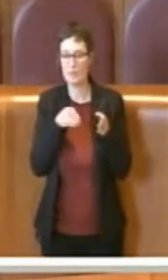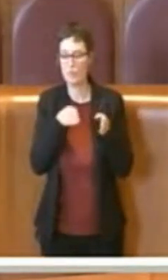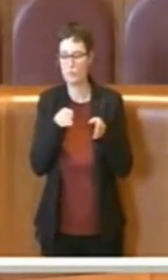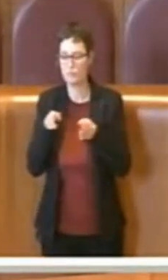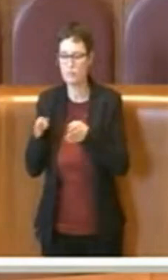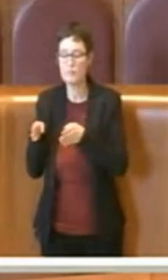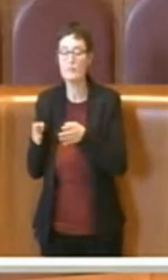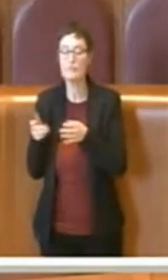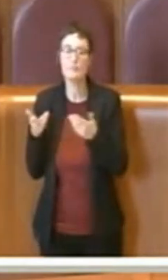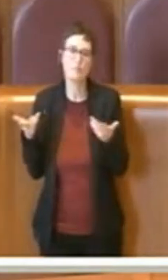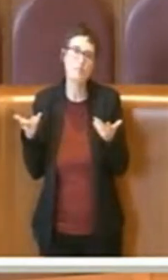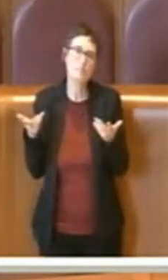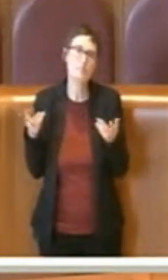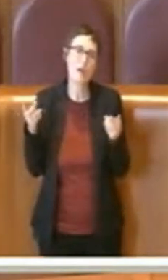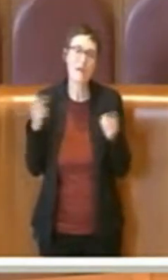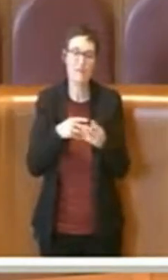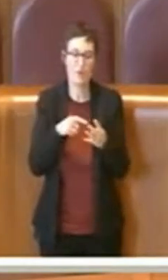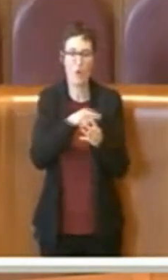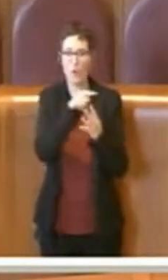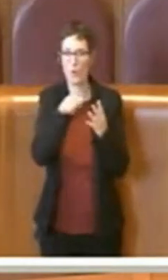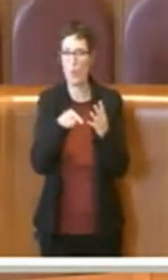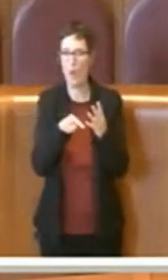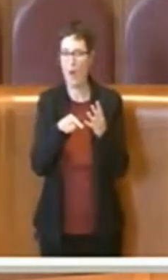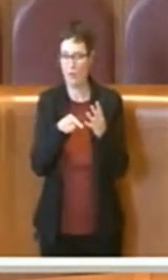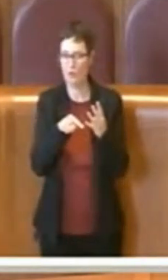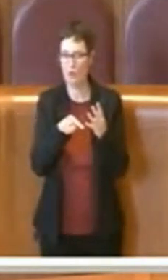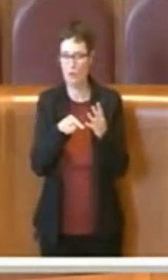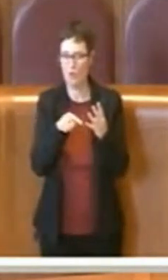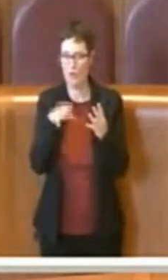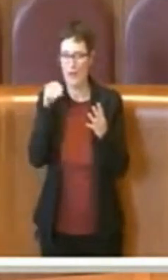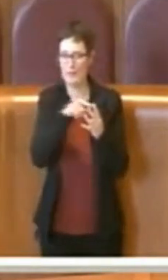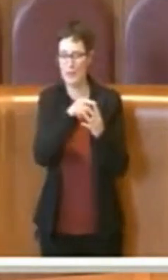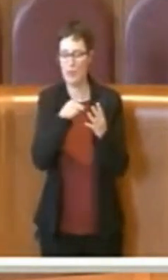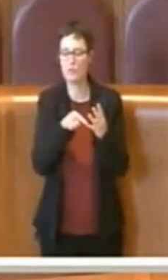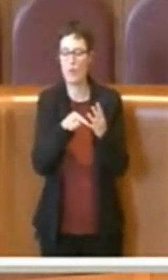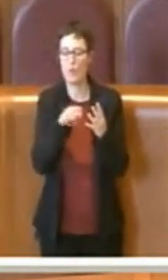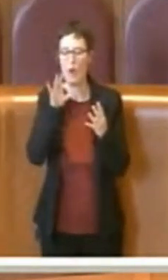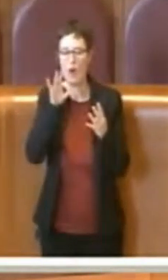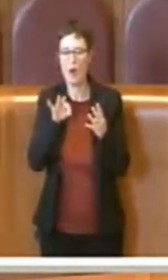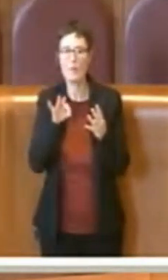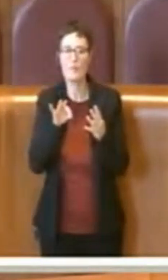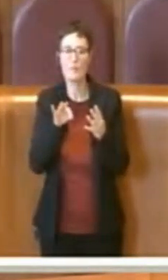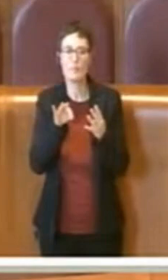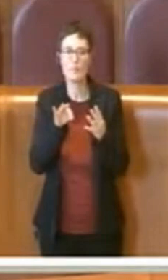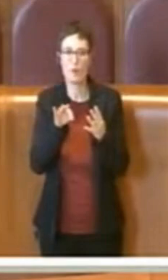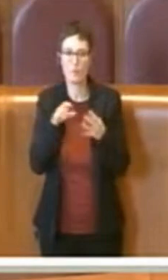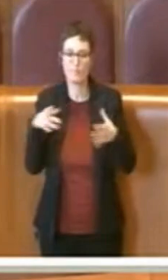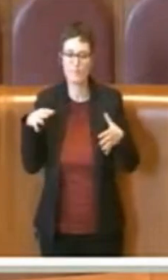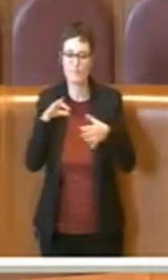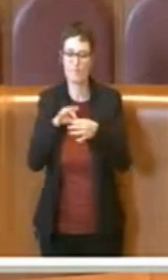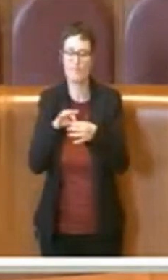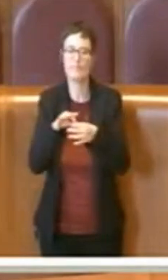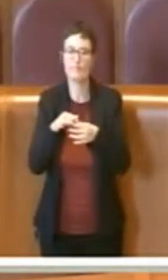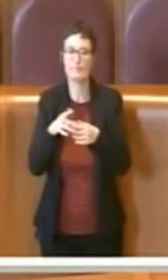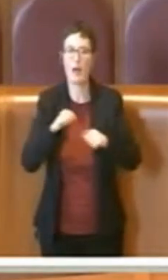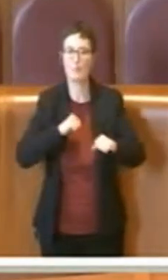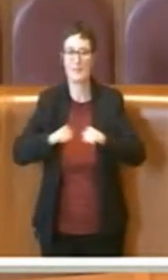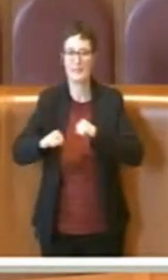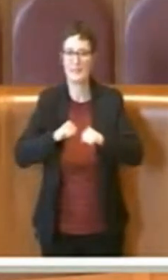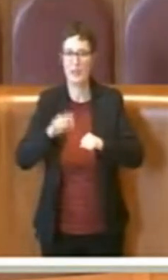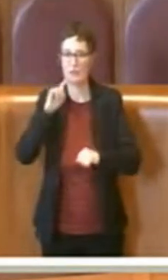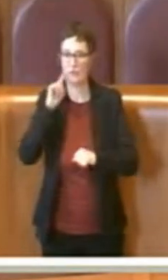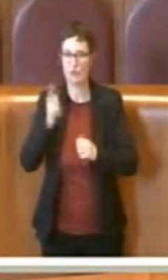tra i primi quattro riguardano effettivamente l'efficientamento della macchina amministrativa. Parliamo